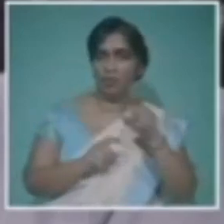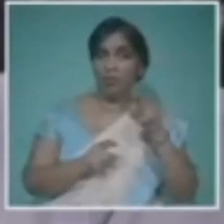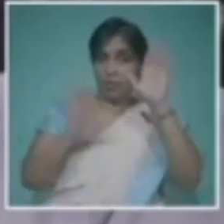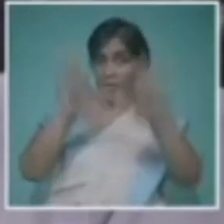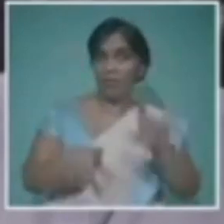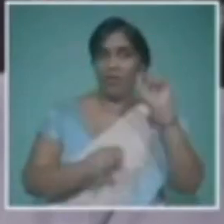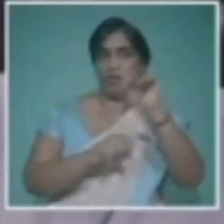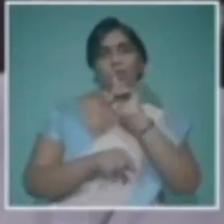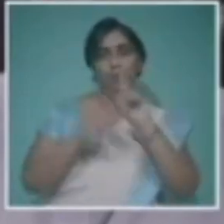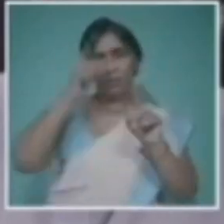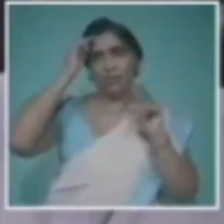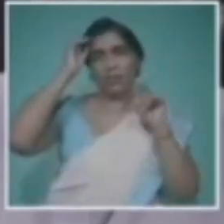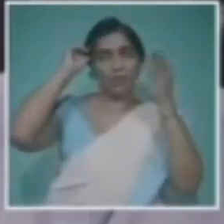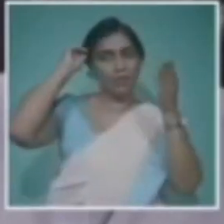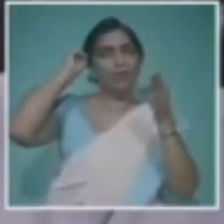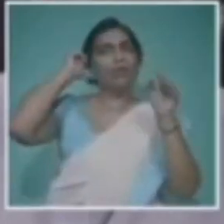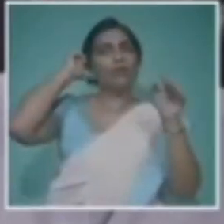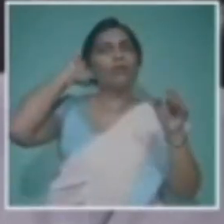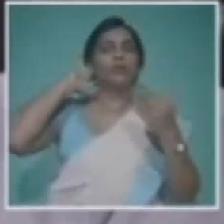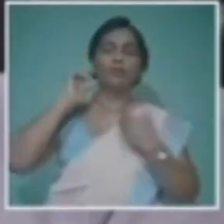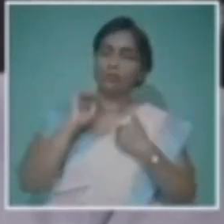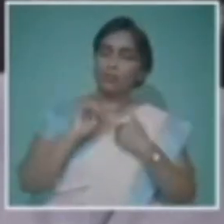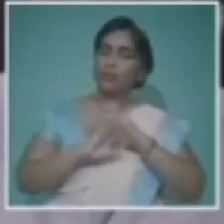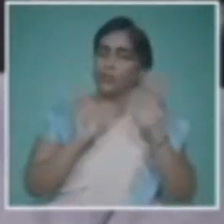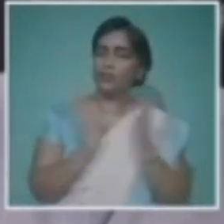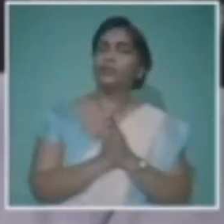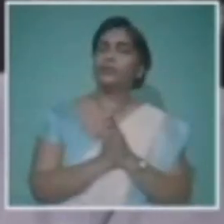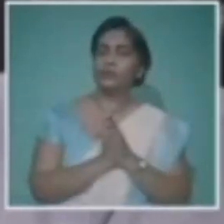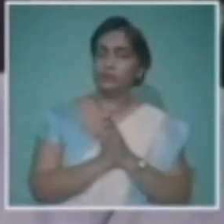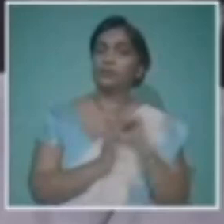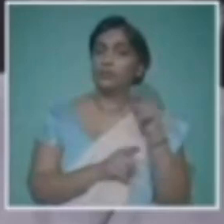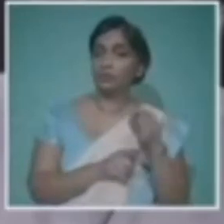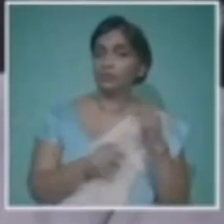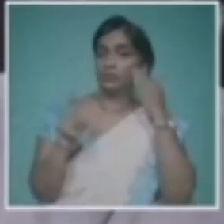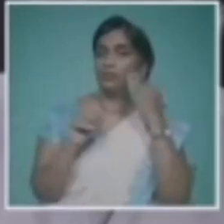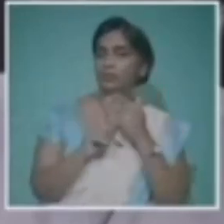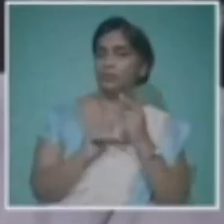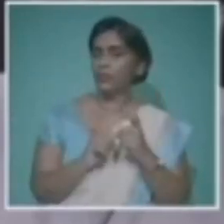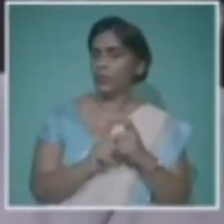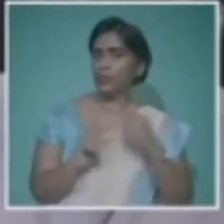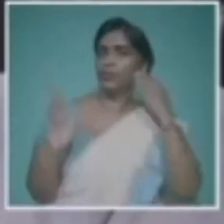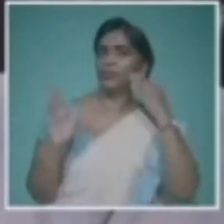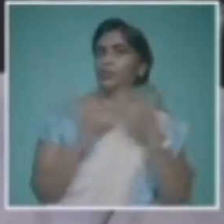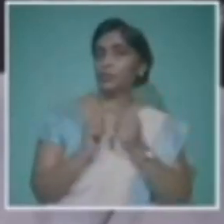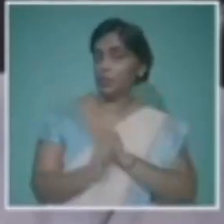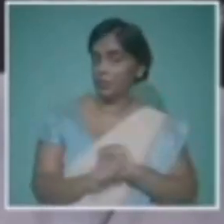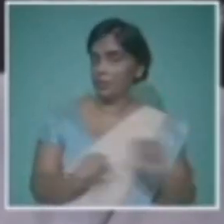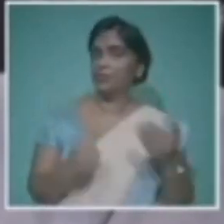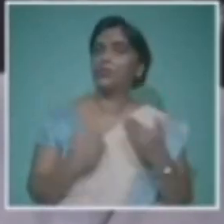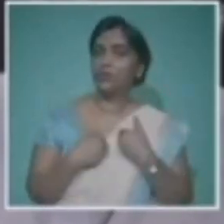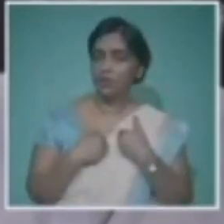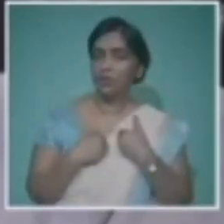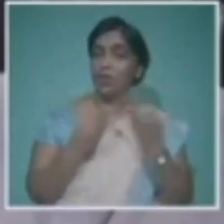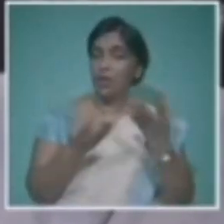ඉන්න තැනකදී ඒ නිසා ඔබ අපි සියලු දෙනාම මේ ගැන දැඩි අවධානයක් යොමු නොකළොත්